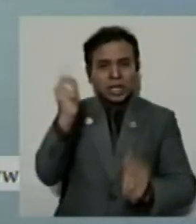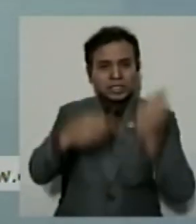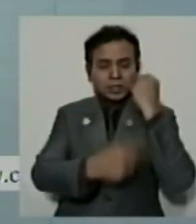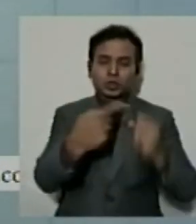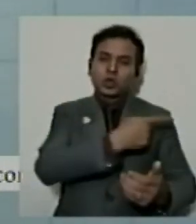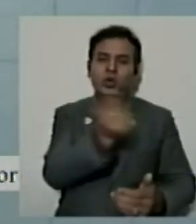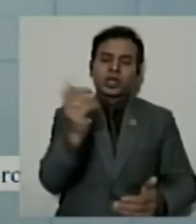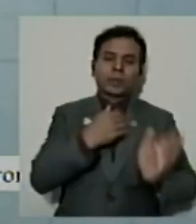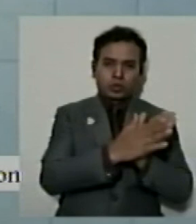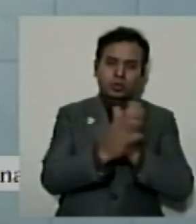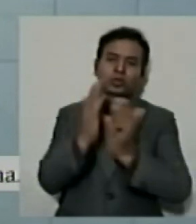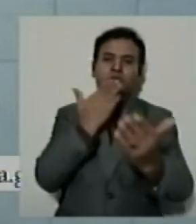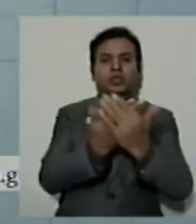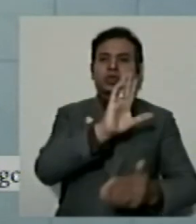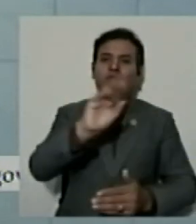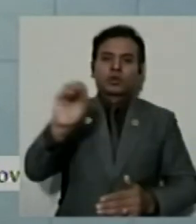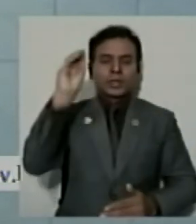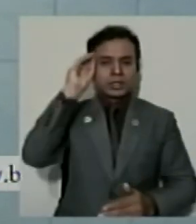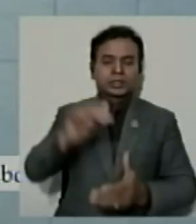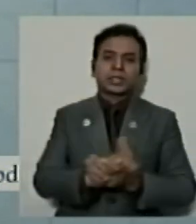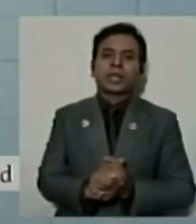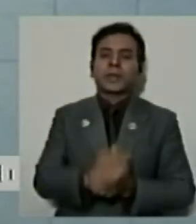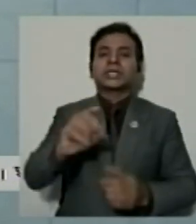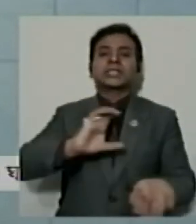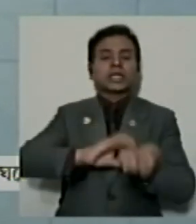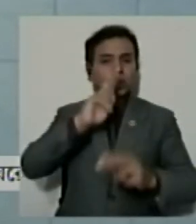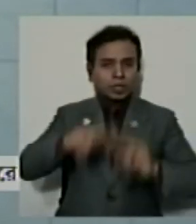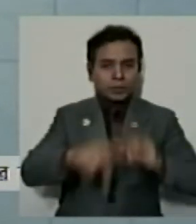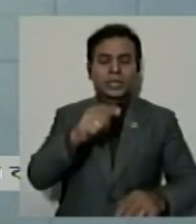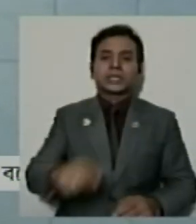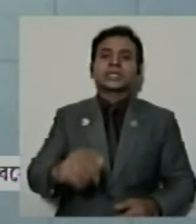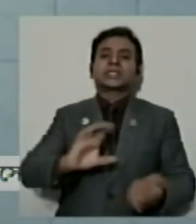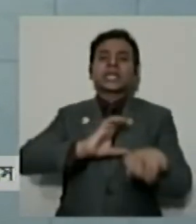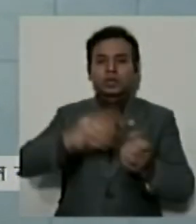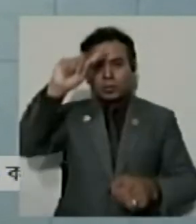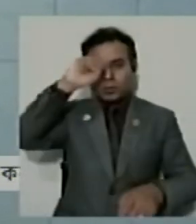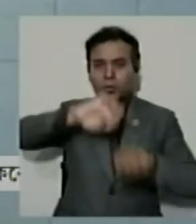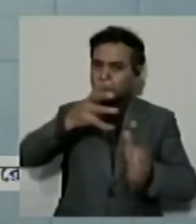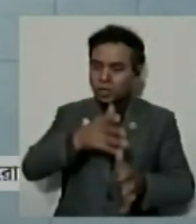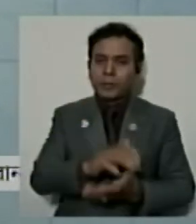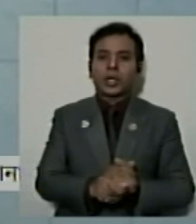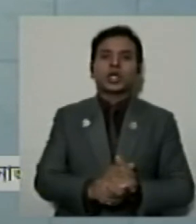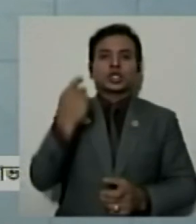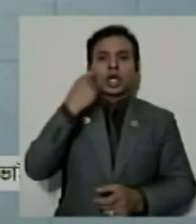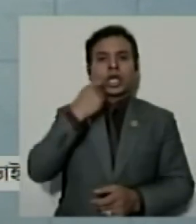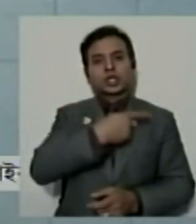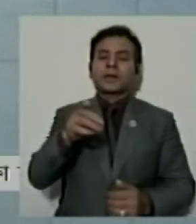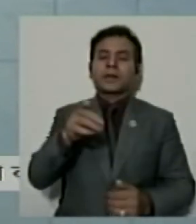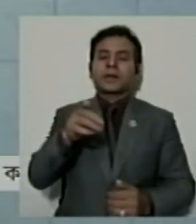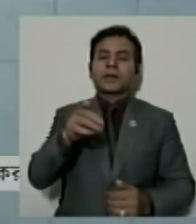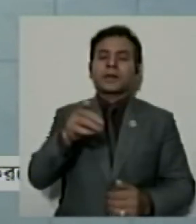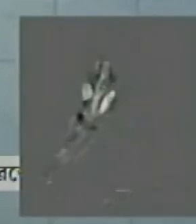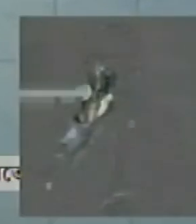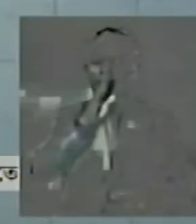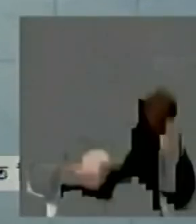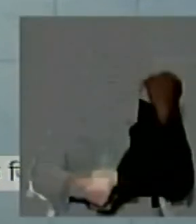প্রতি কৃতজ্ঞ যে তারা নিজ অবস্থান থেকে এই কোভিড যুদ্ধের সময় আমাদের সহযোগিতা করে যাচ্ছে।